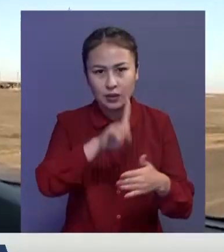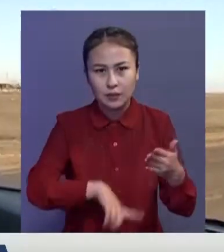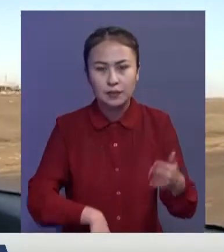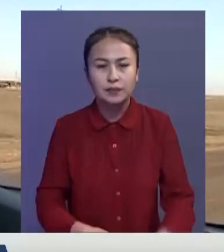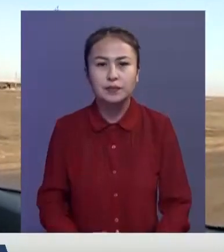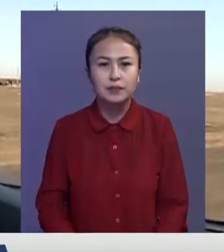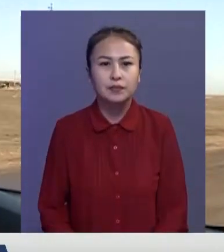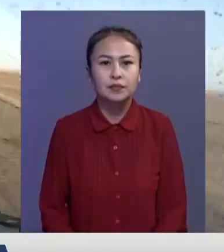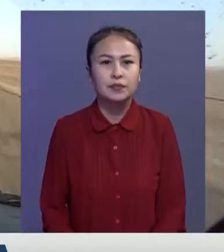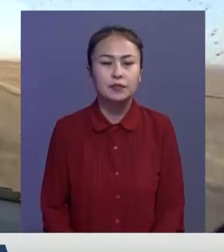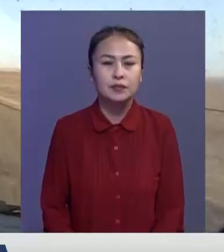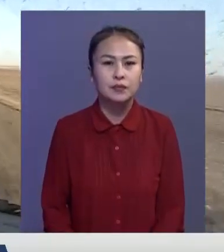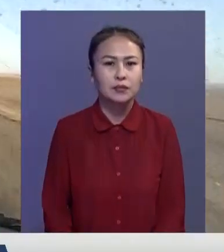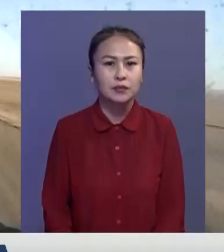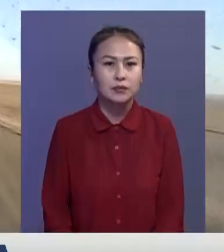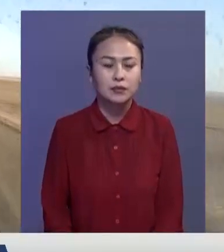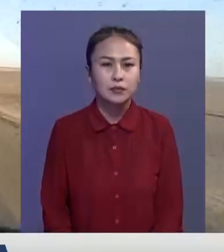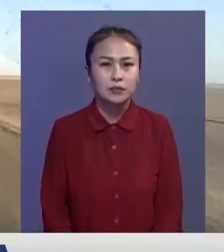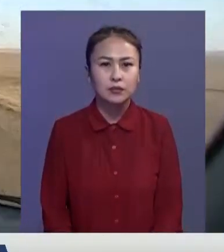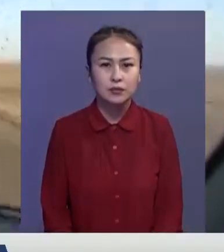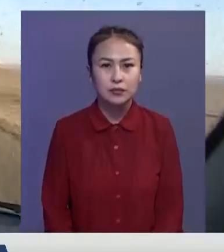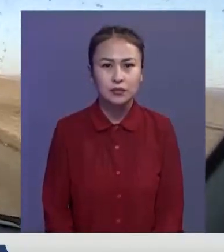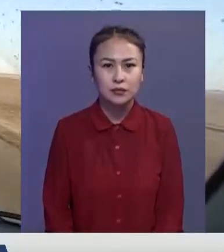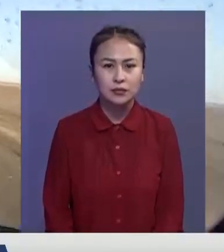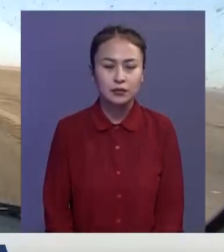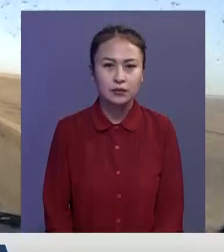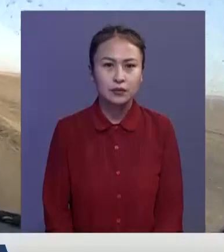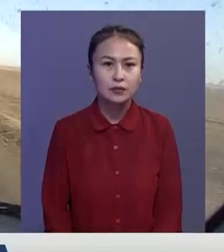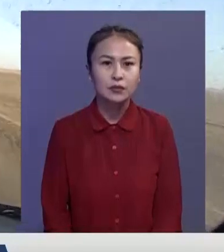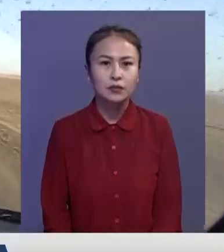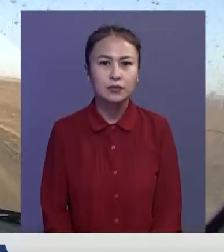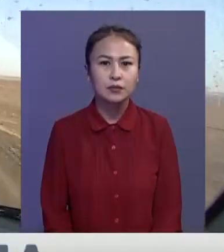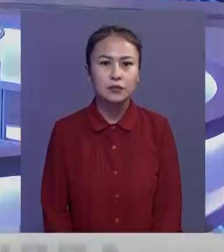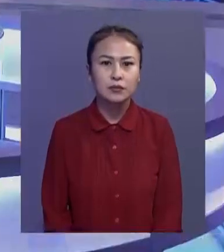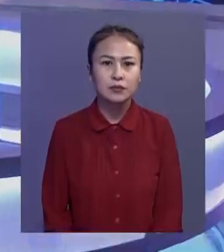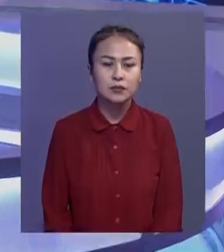білдірді. Қорған Төреқожа, Қанат Әбілдин, хабар 24.